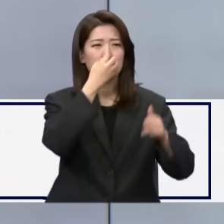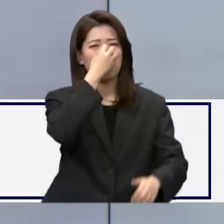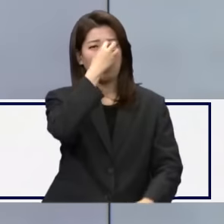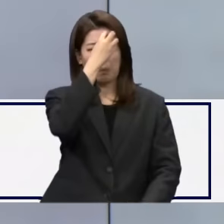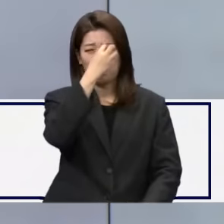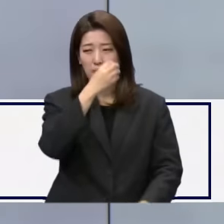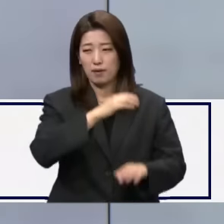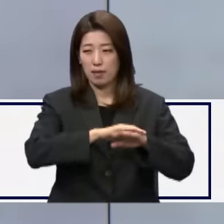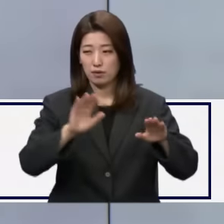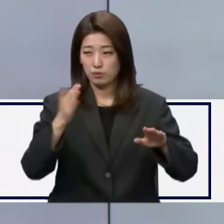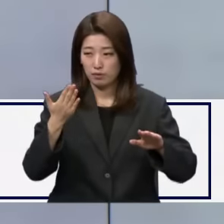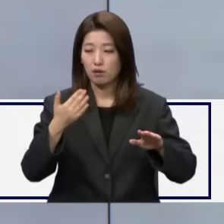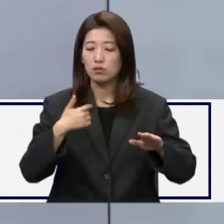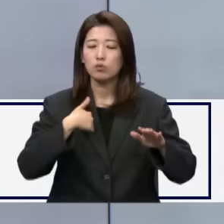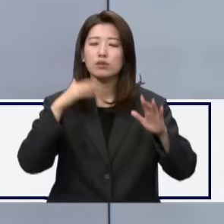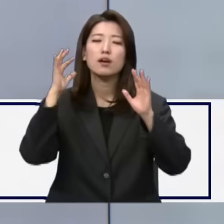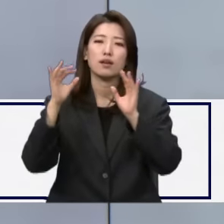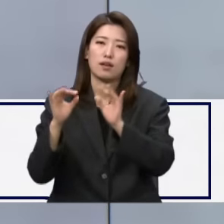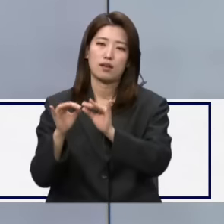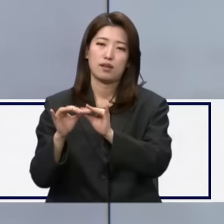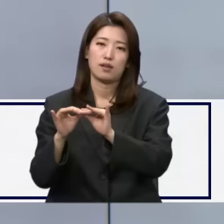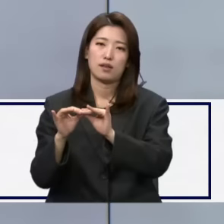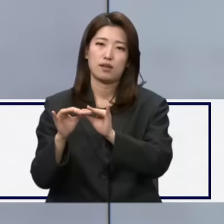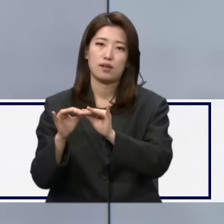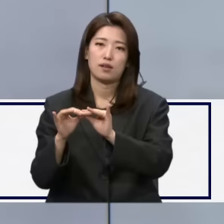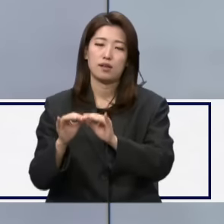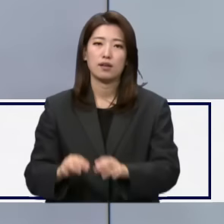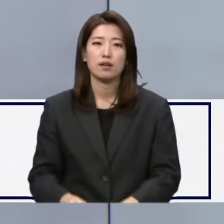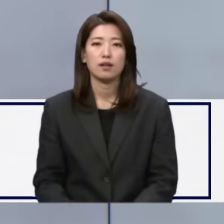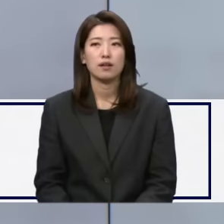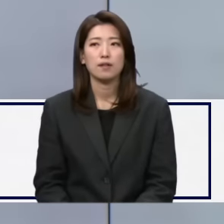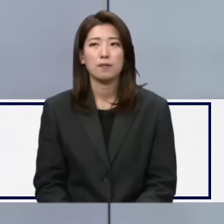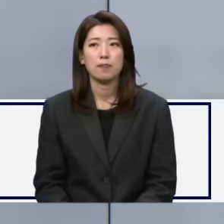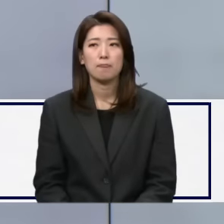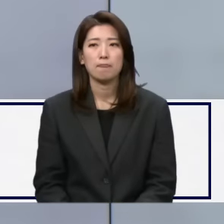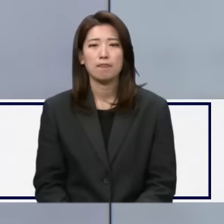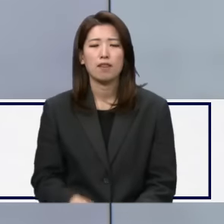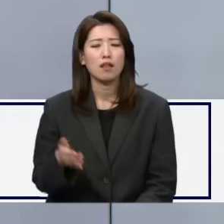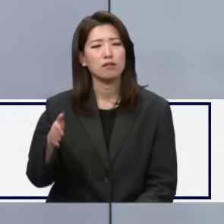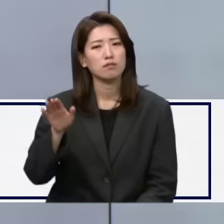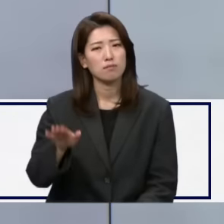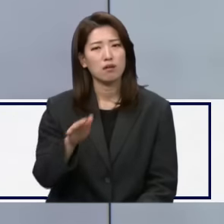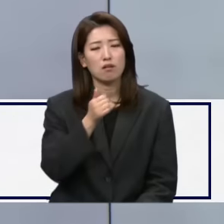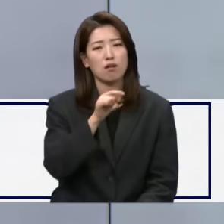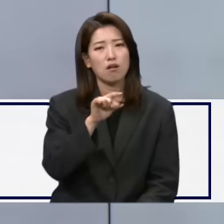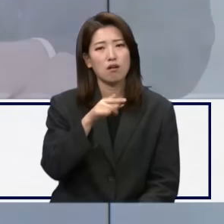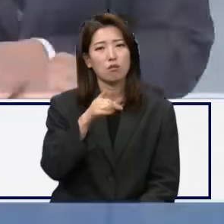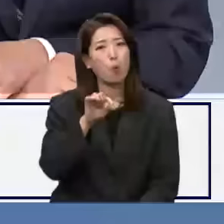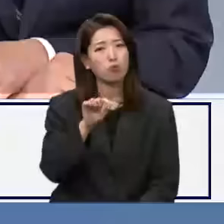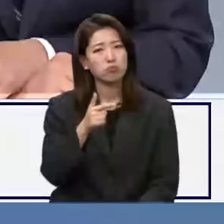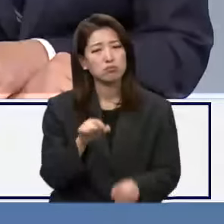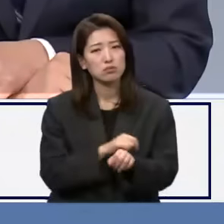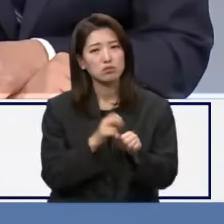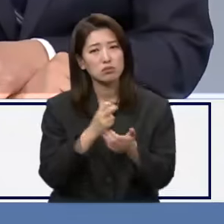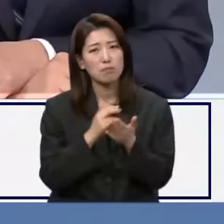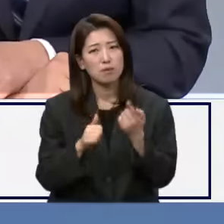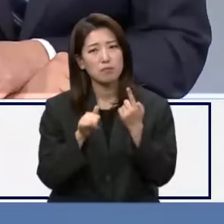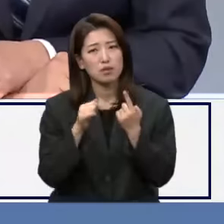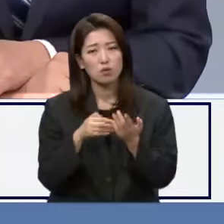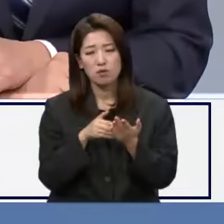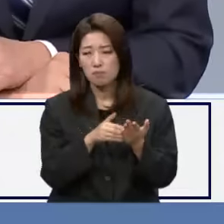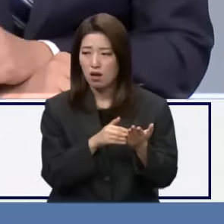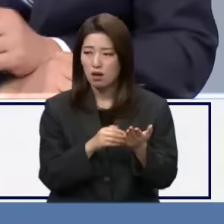사람인데 문제는 저는 좀이 지금 한동훈 특검법을 제 1호 법으로 공략한 부분에 대해서 조금